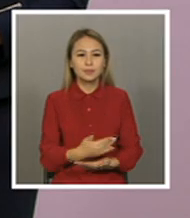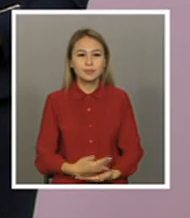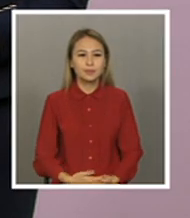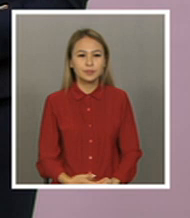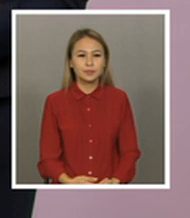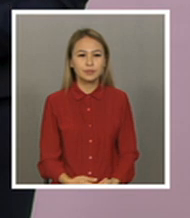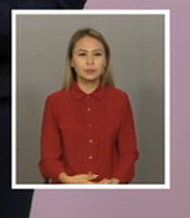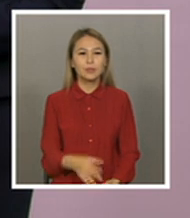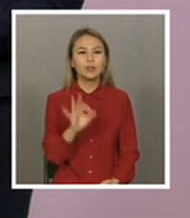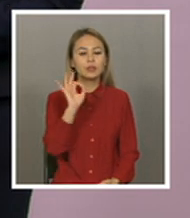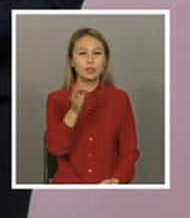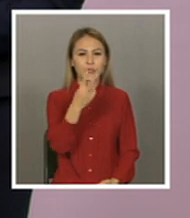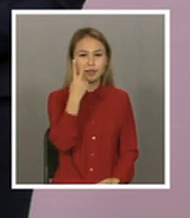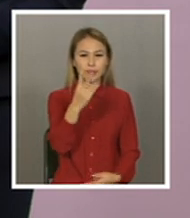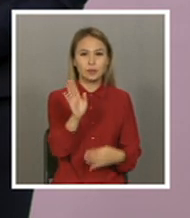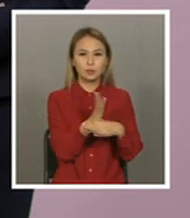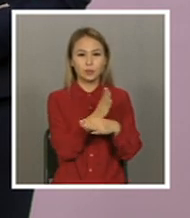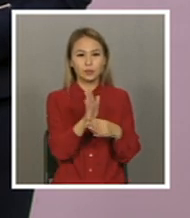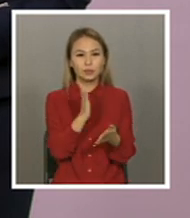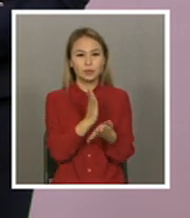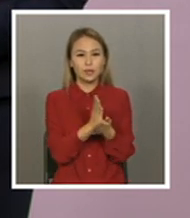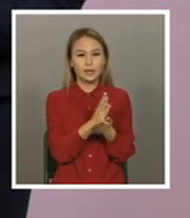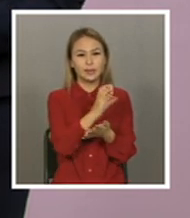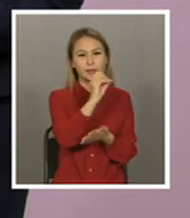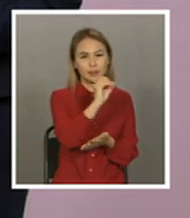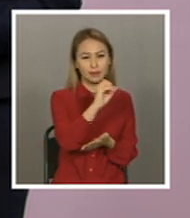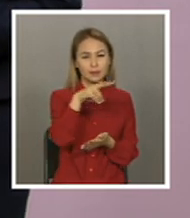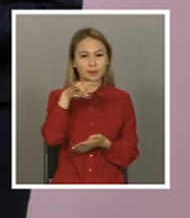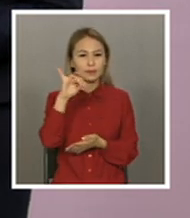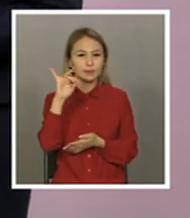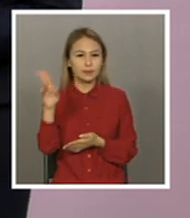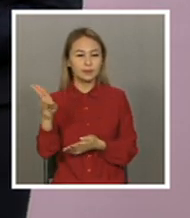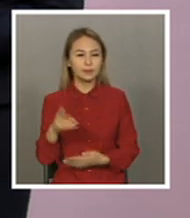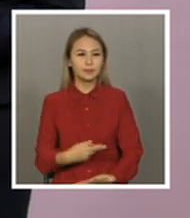Дұрыс, екі буын бар. Елік.